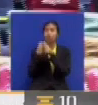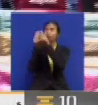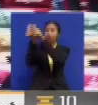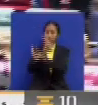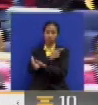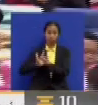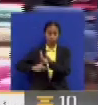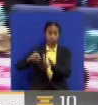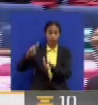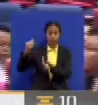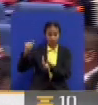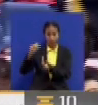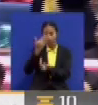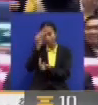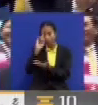าถ้าวันที่เลือกนายกแล้วนั่นแหละ